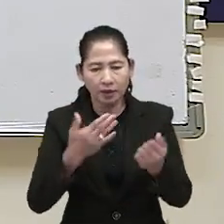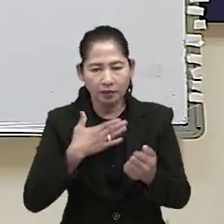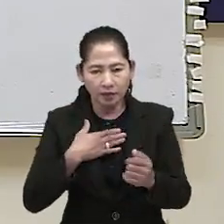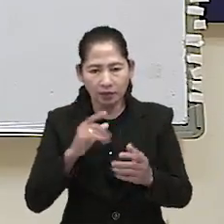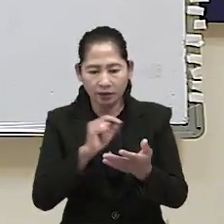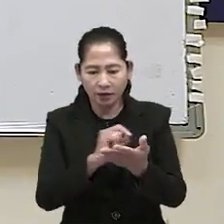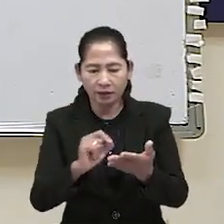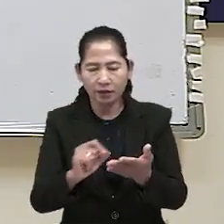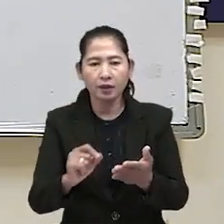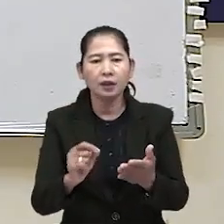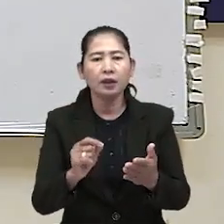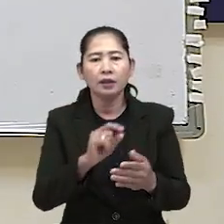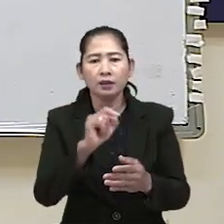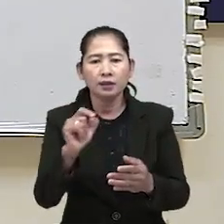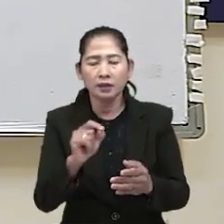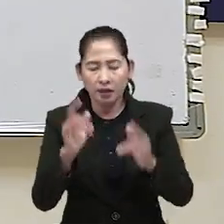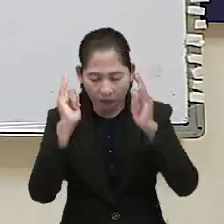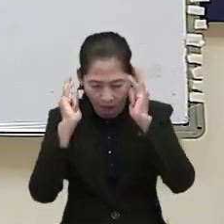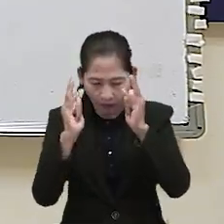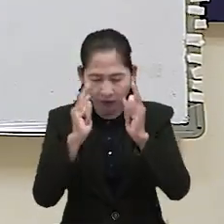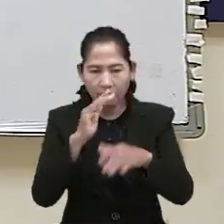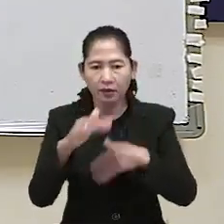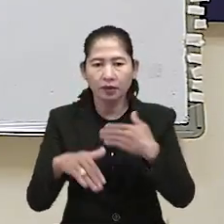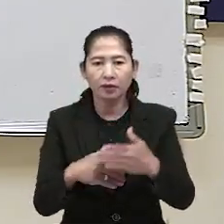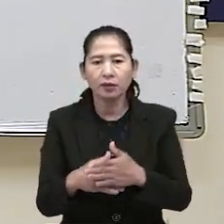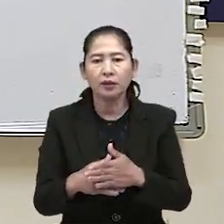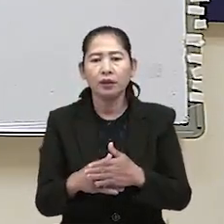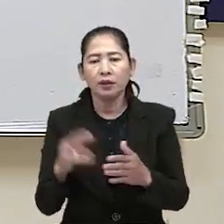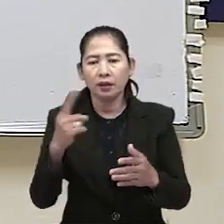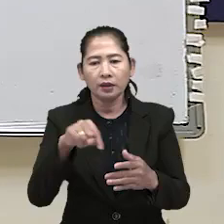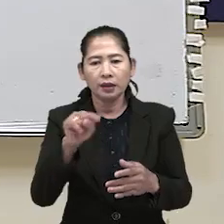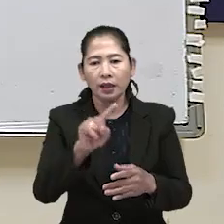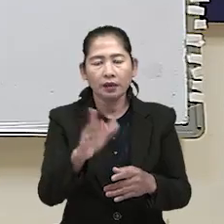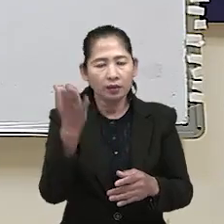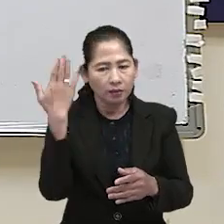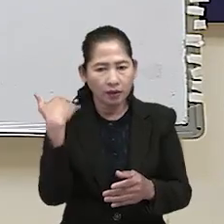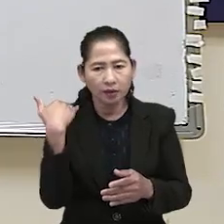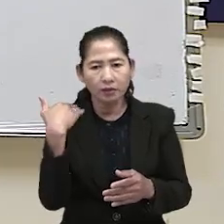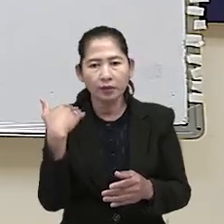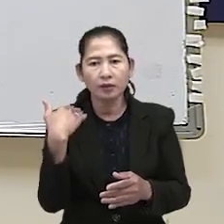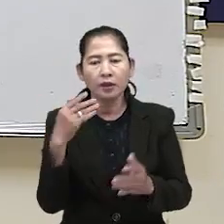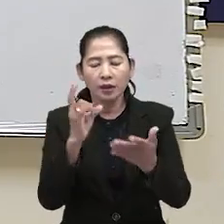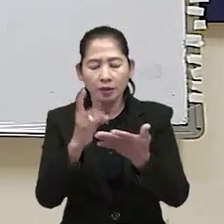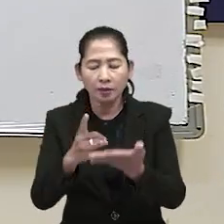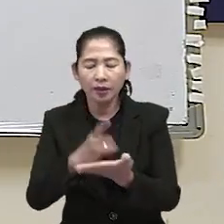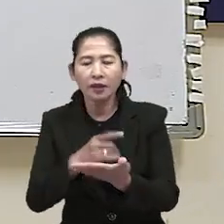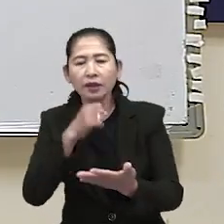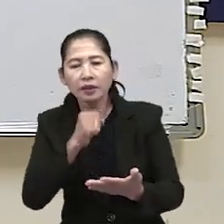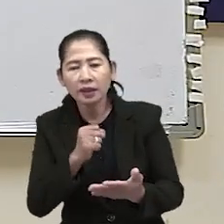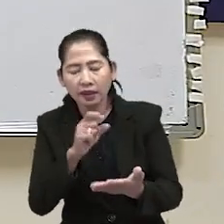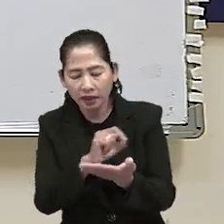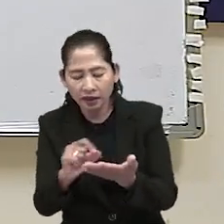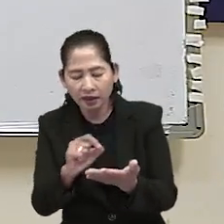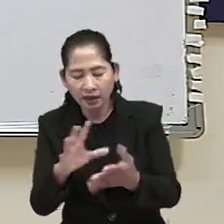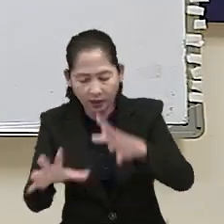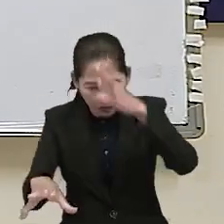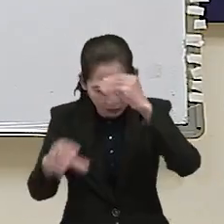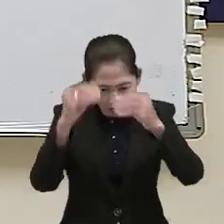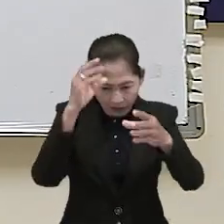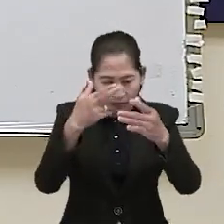cửu nâng lượng dốc mê riêng xóm nề một người riêng con nè con nè. Chẳng ta thằng ngày mồn. Mê riêng chà, xóm nề riêng nằm bìa